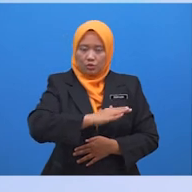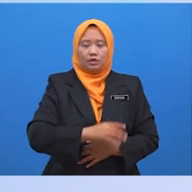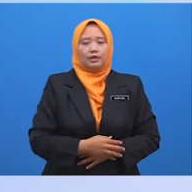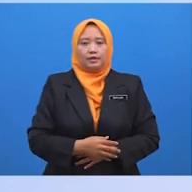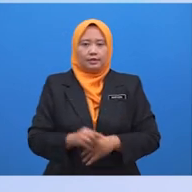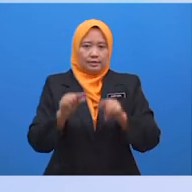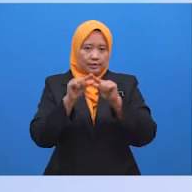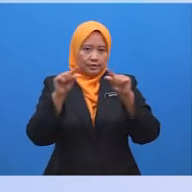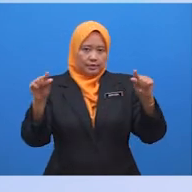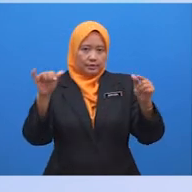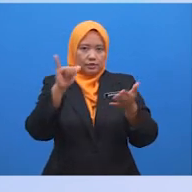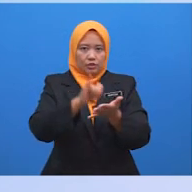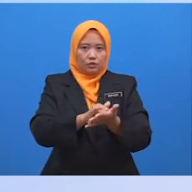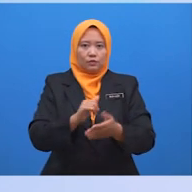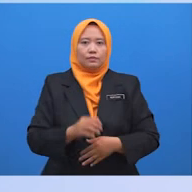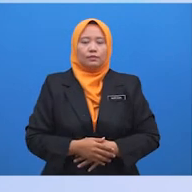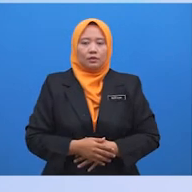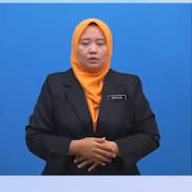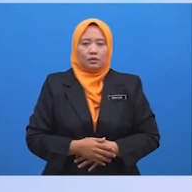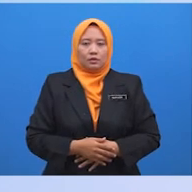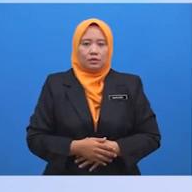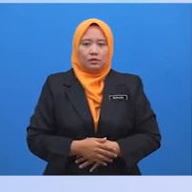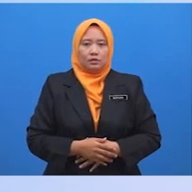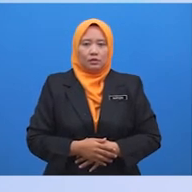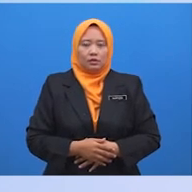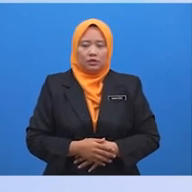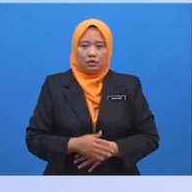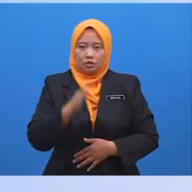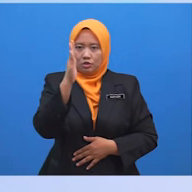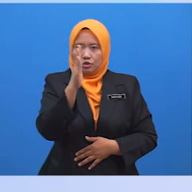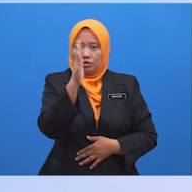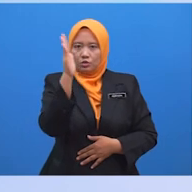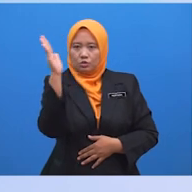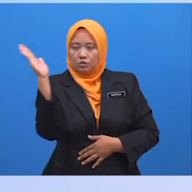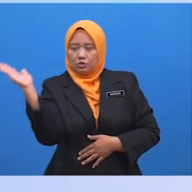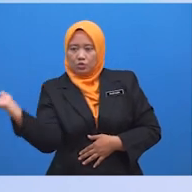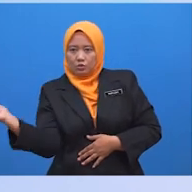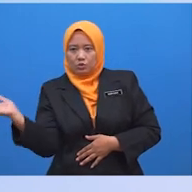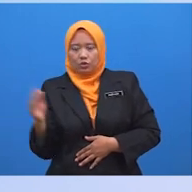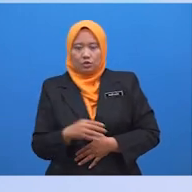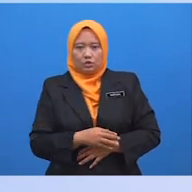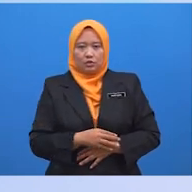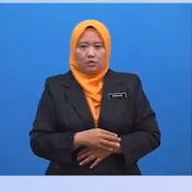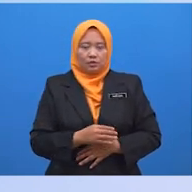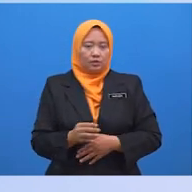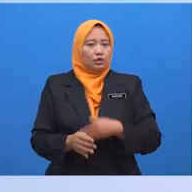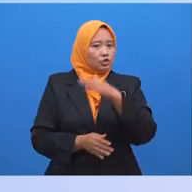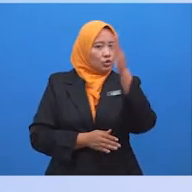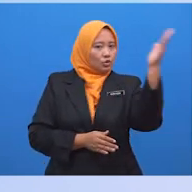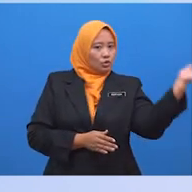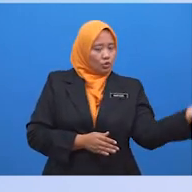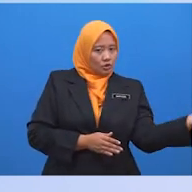itu. Garis lurus yang condong ke kiri mempunyai kecerunan negatif,